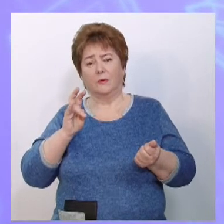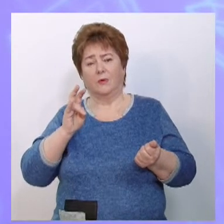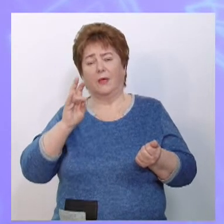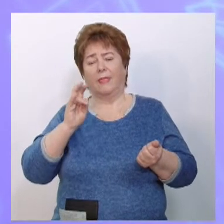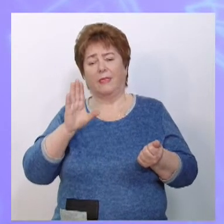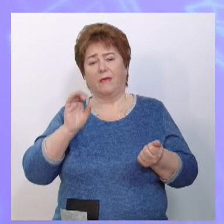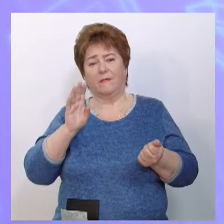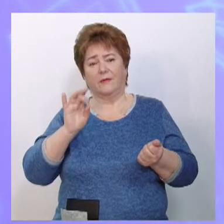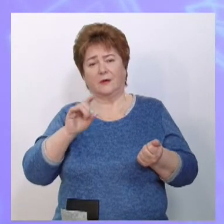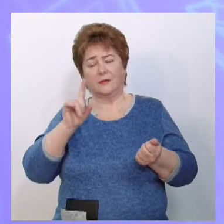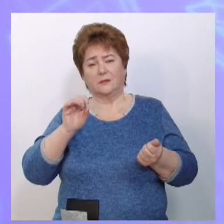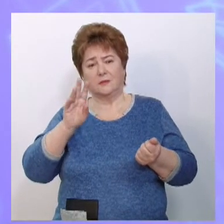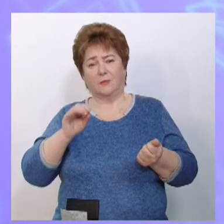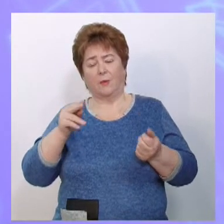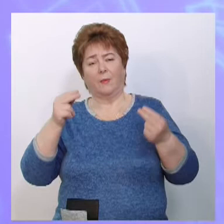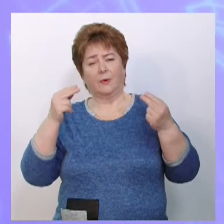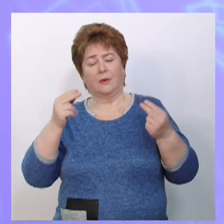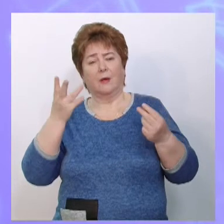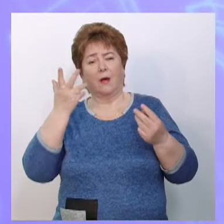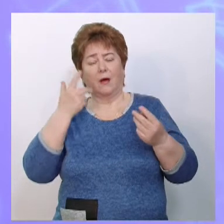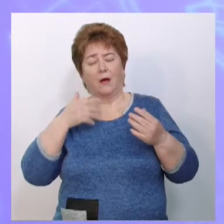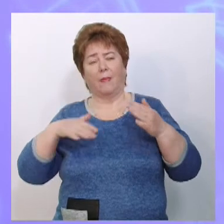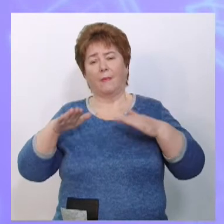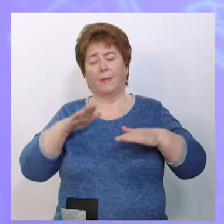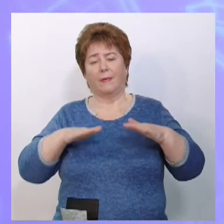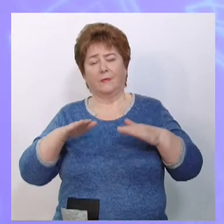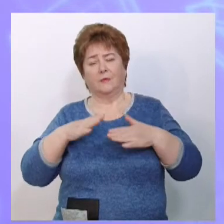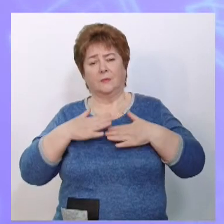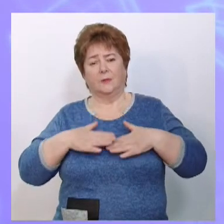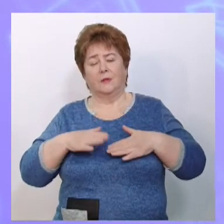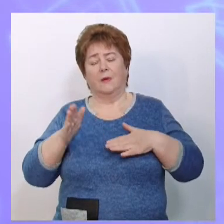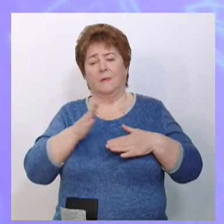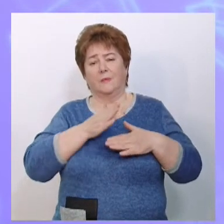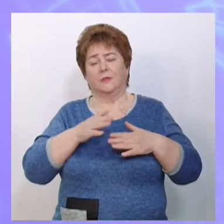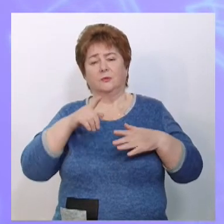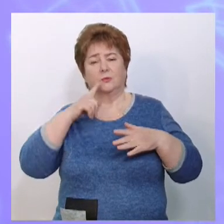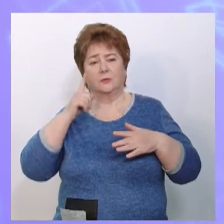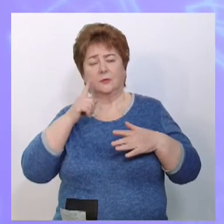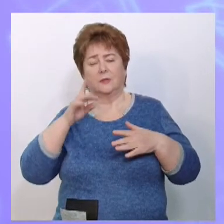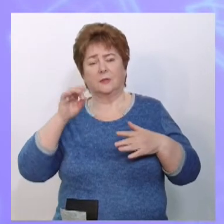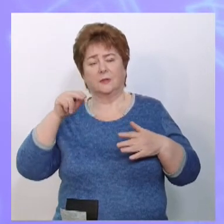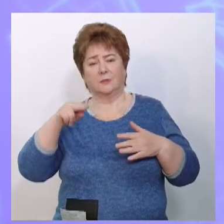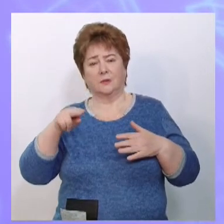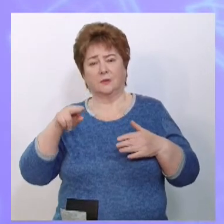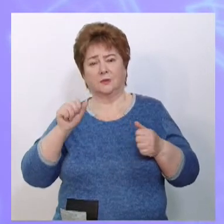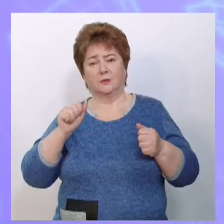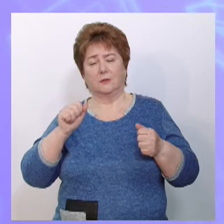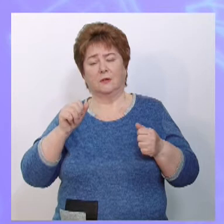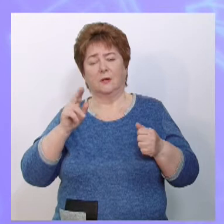невыразимо прекрасен, когда спокойно плывет между зеленых, родительный